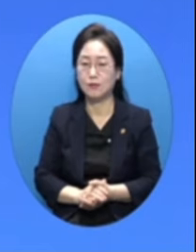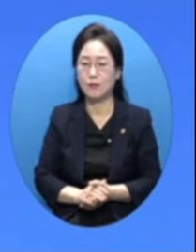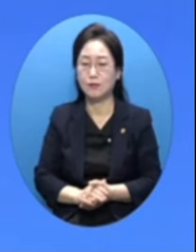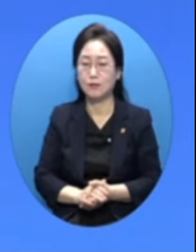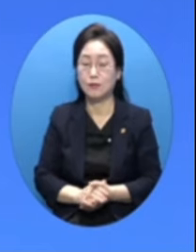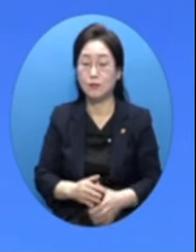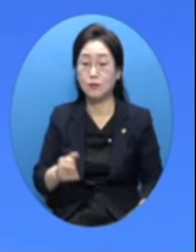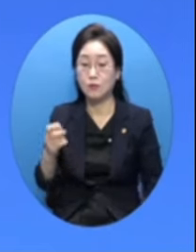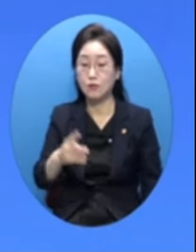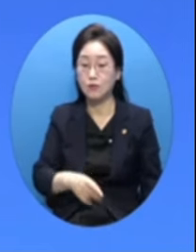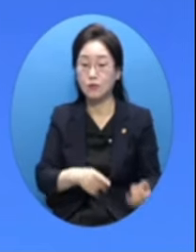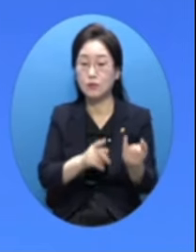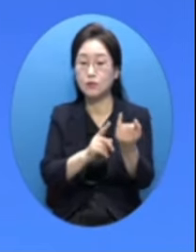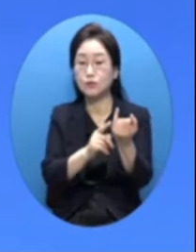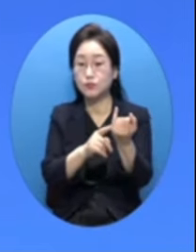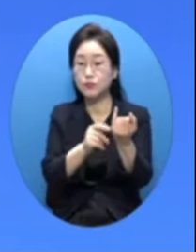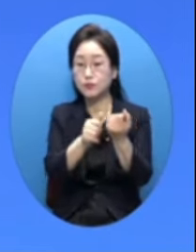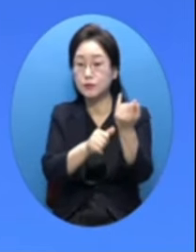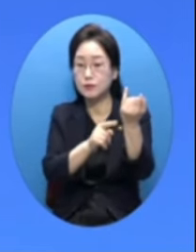더욱이 부인은